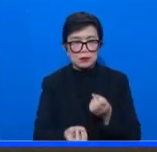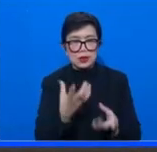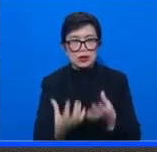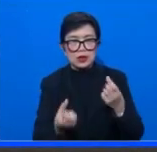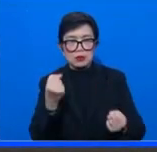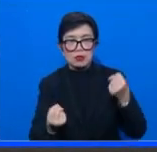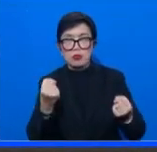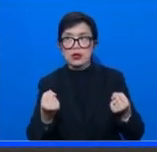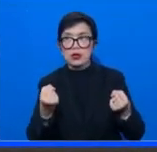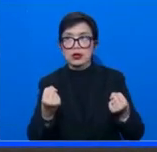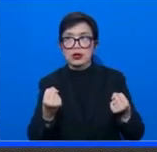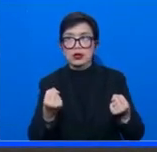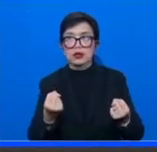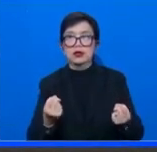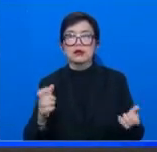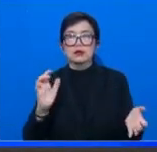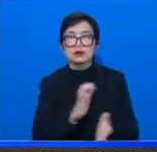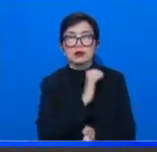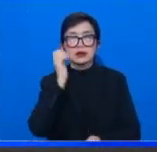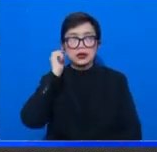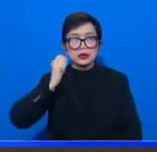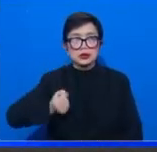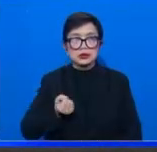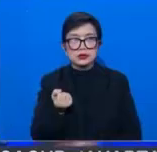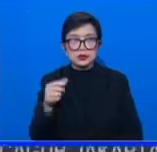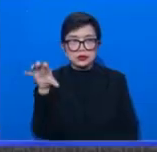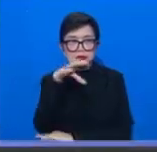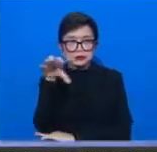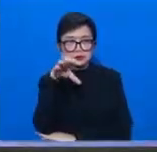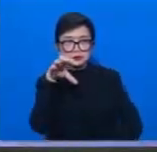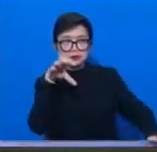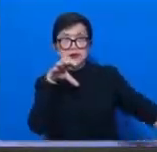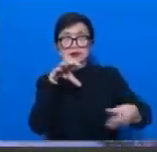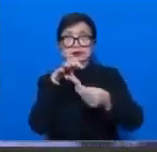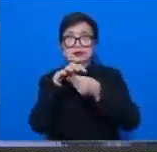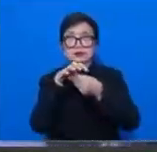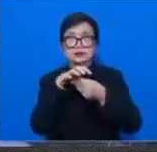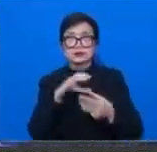aksinya membakar mobil sang mantan istri terekam kamera CCTV.